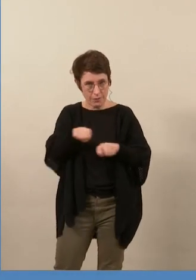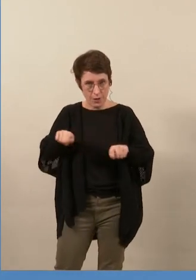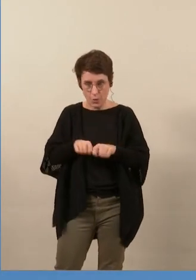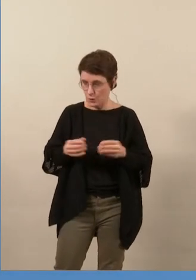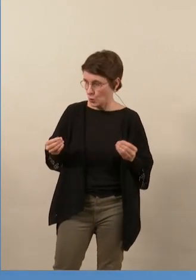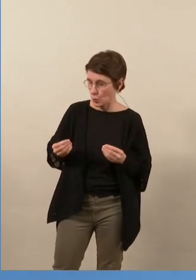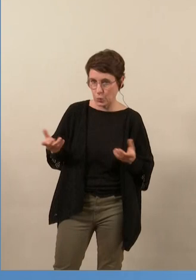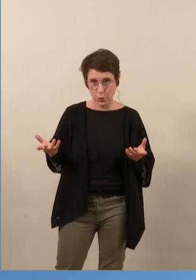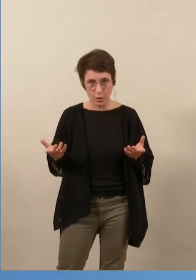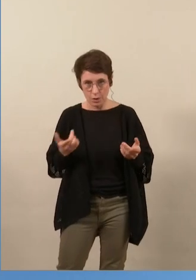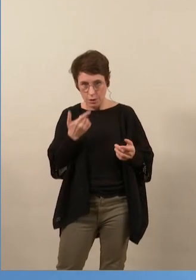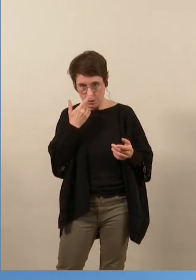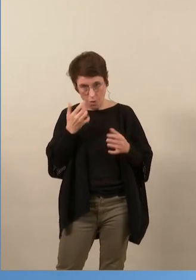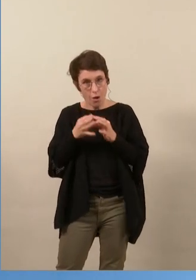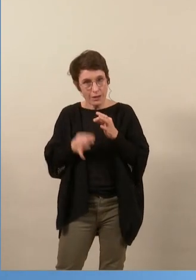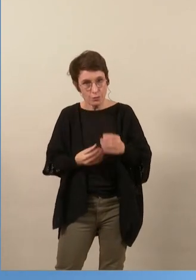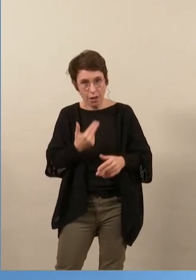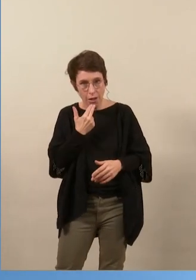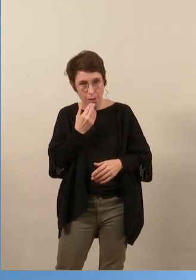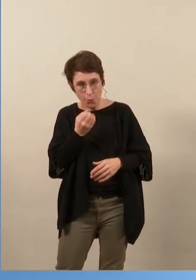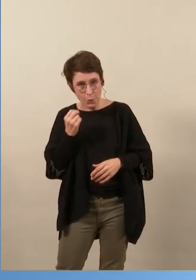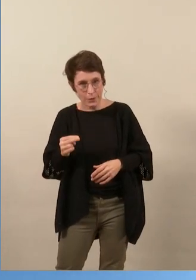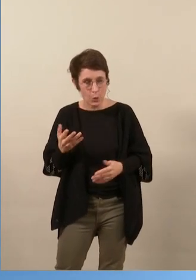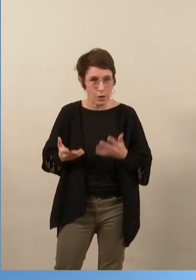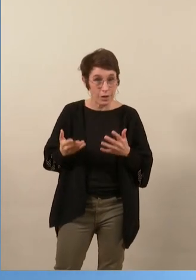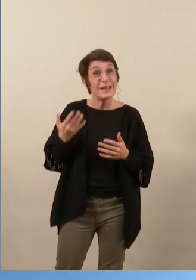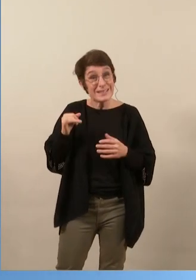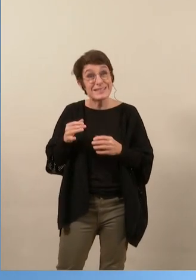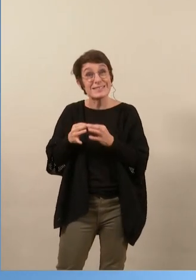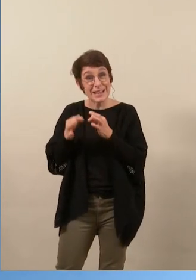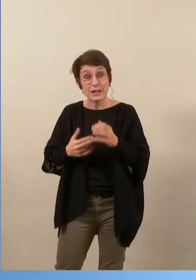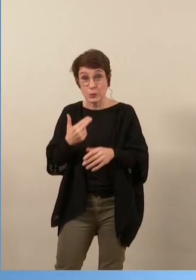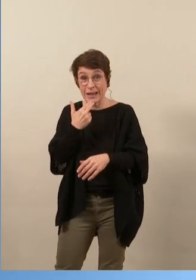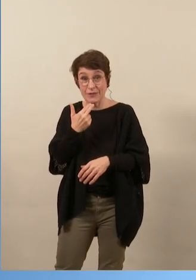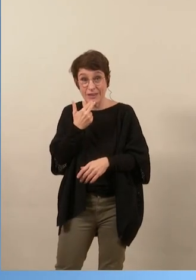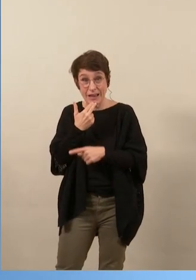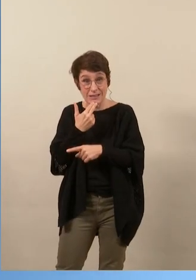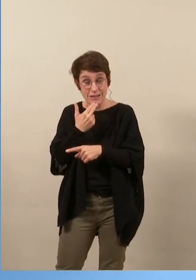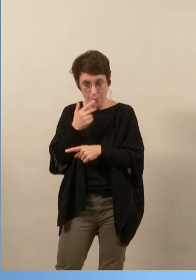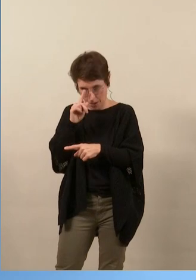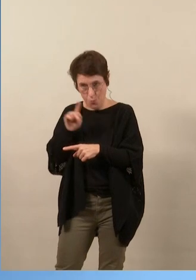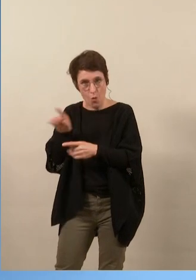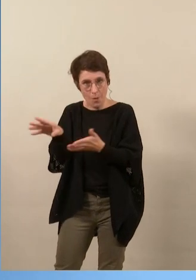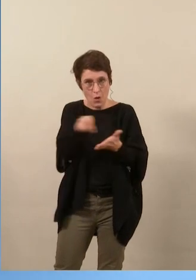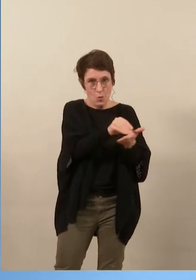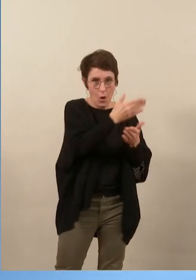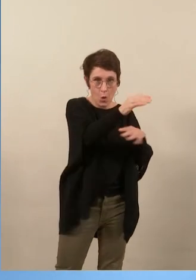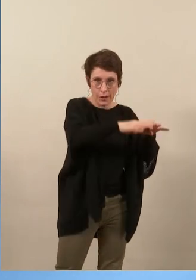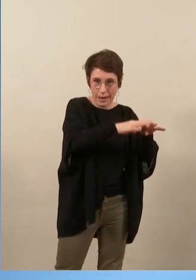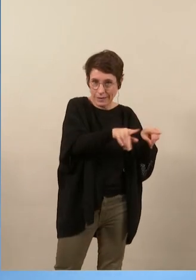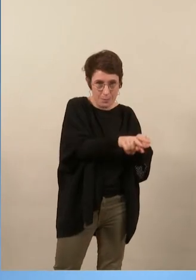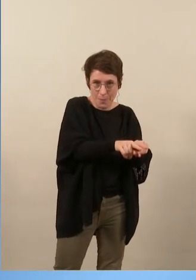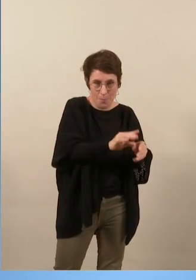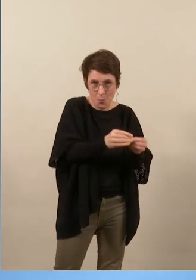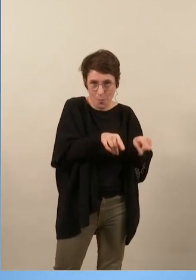considérons-nous qu'elle a porté ses fruits et si elle a été efficace pourquoi ne pas la mener également sur d'autres secteurs où la problématique